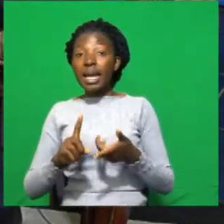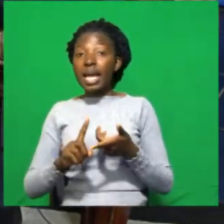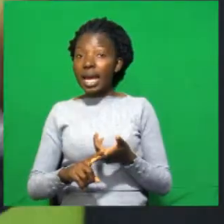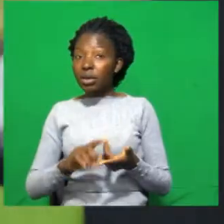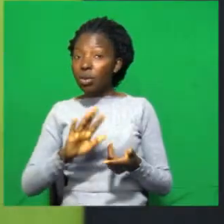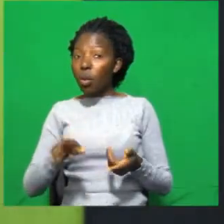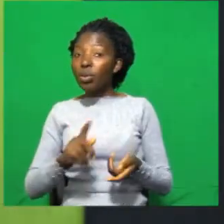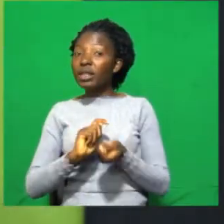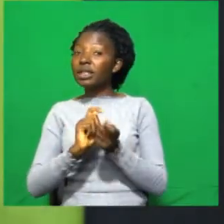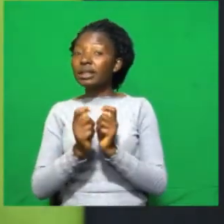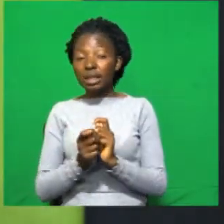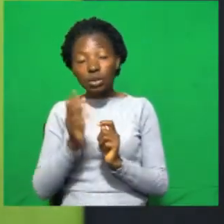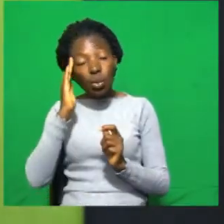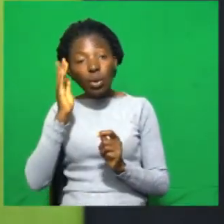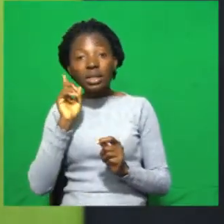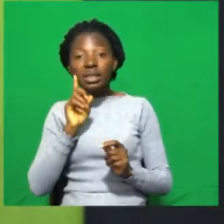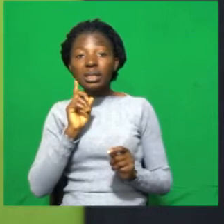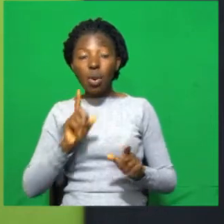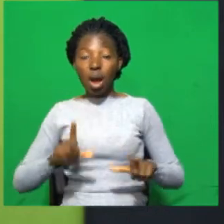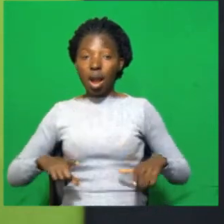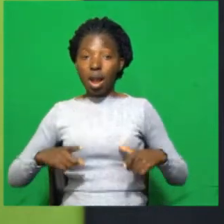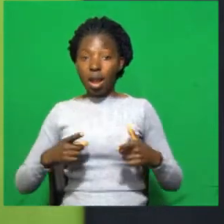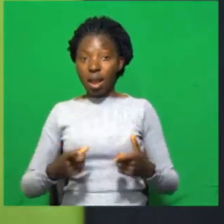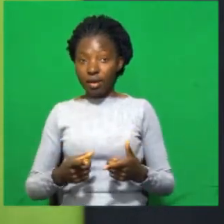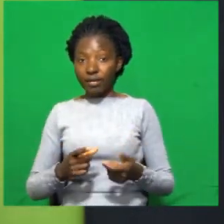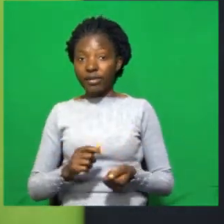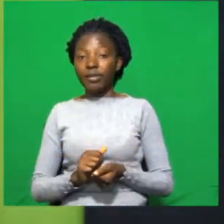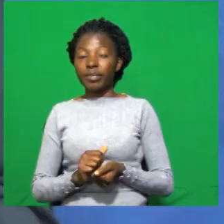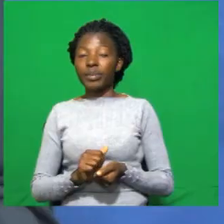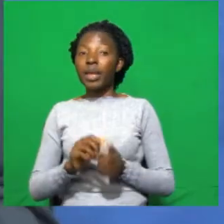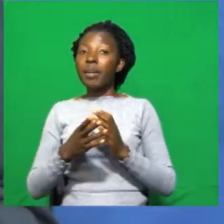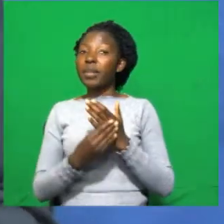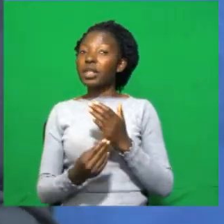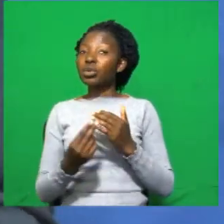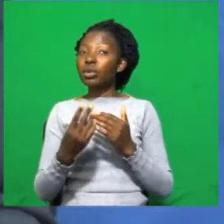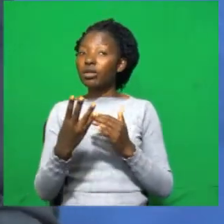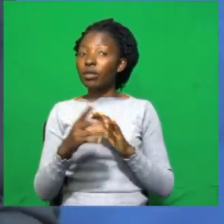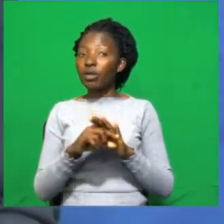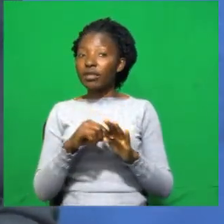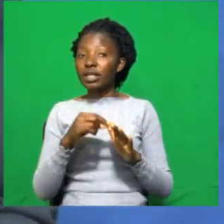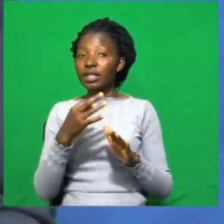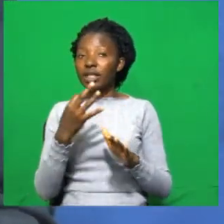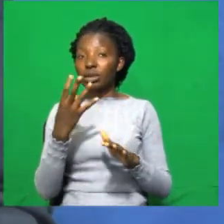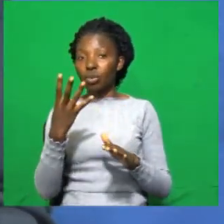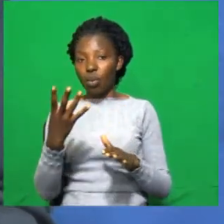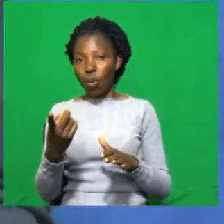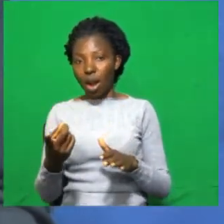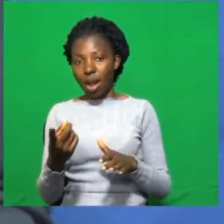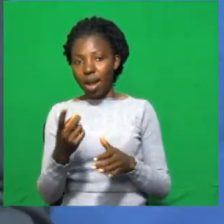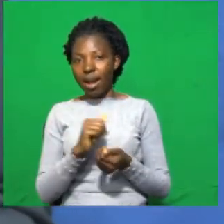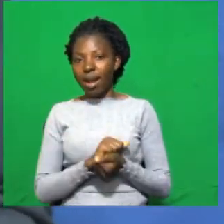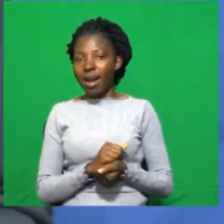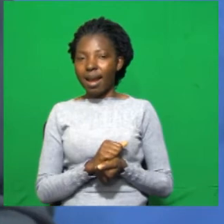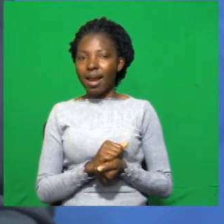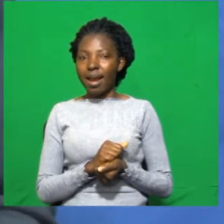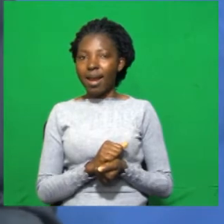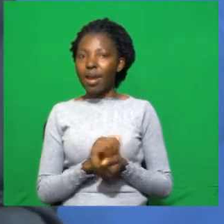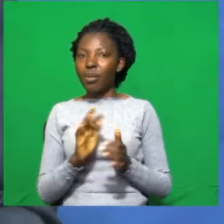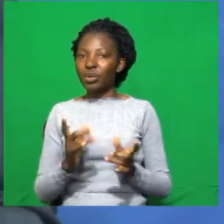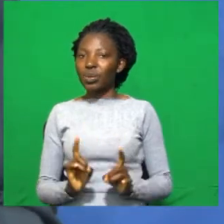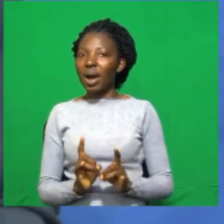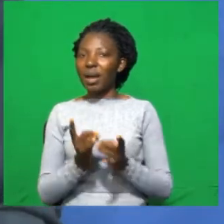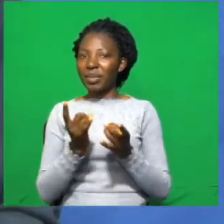vapenyu. Chii chinobva chaitika? Matthew 24 verse ya 31 till 24 verse 31. Chii